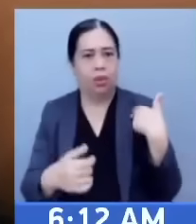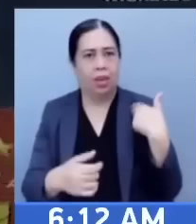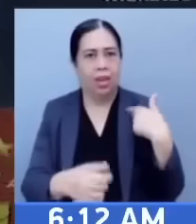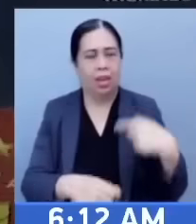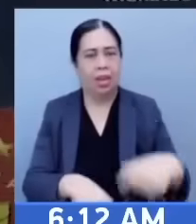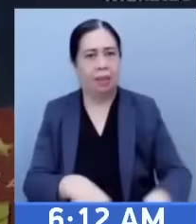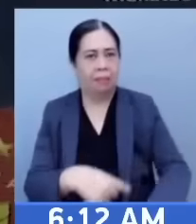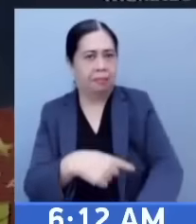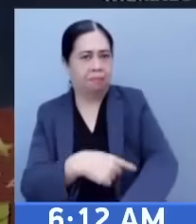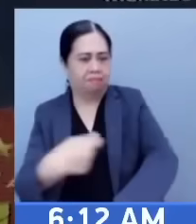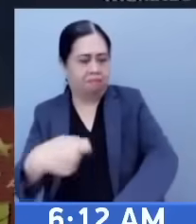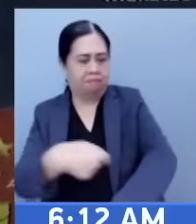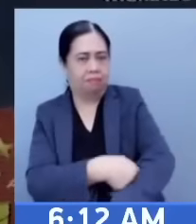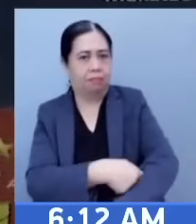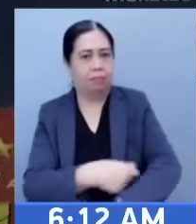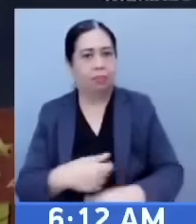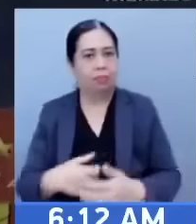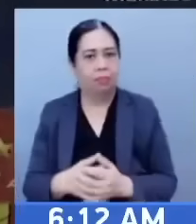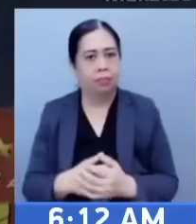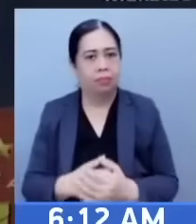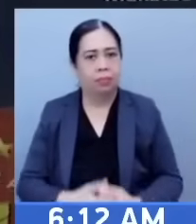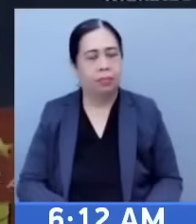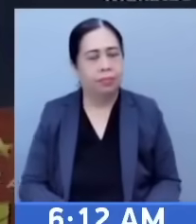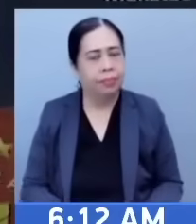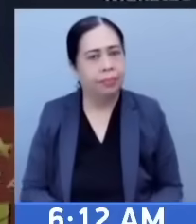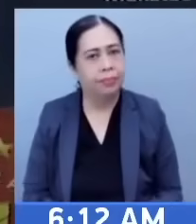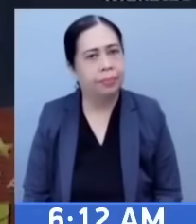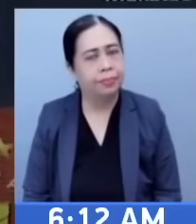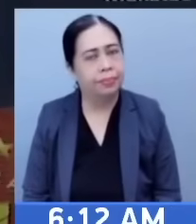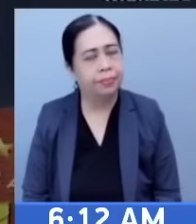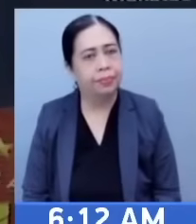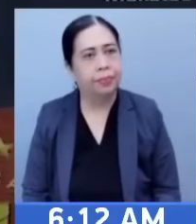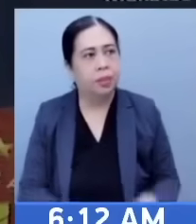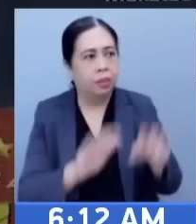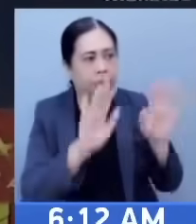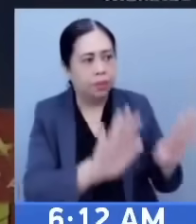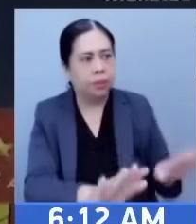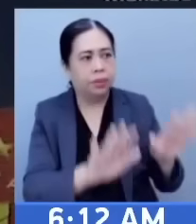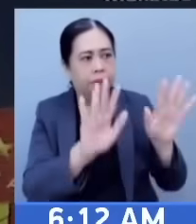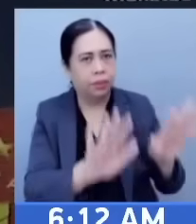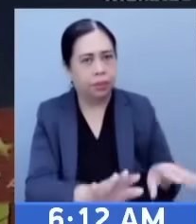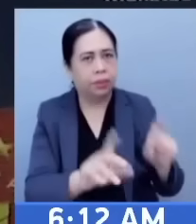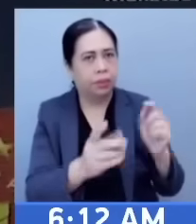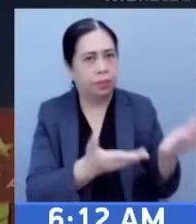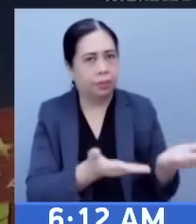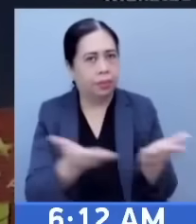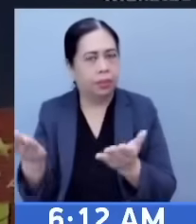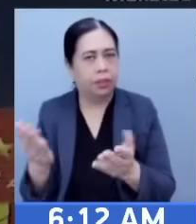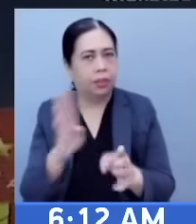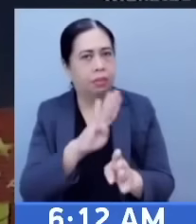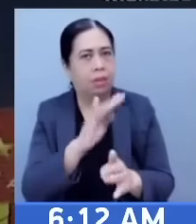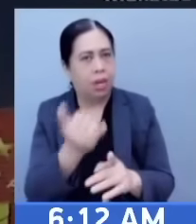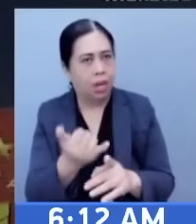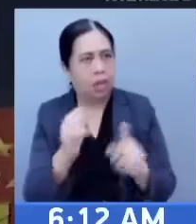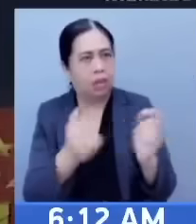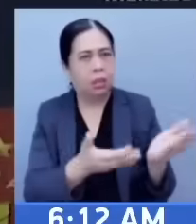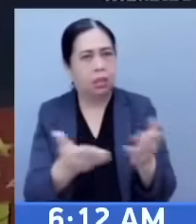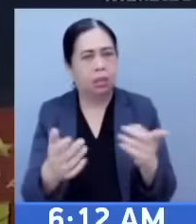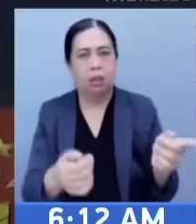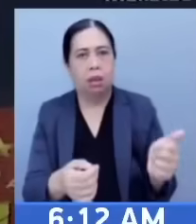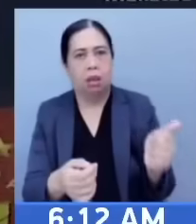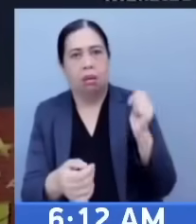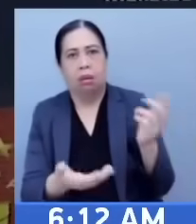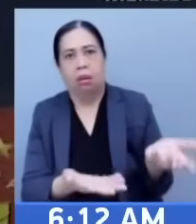braso. Papasipay po namin siya, dadali po namin sa barangay po sana. Eh, hindi ko po alam